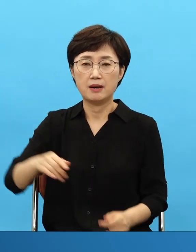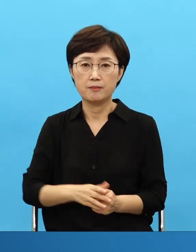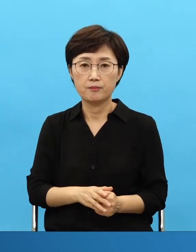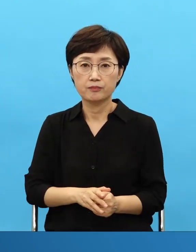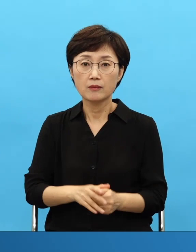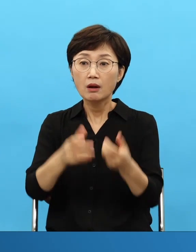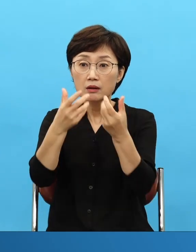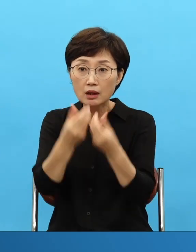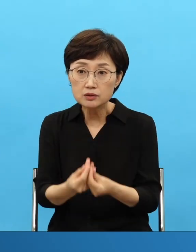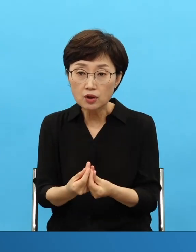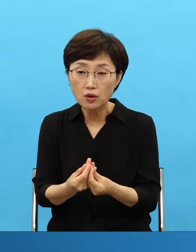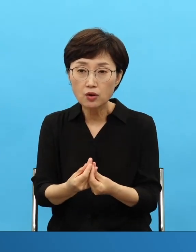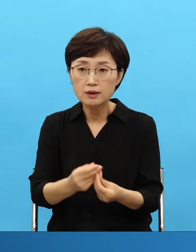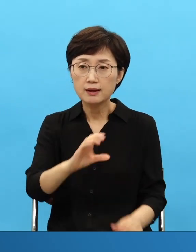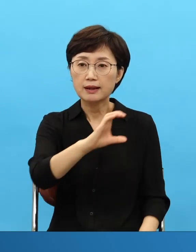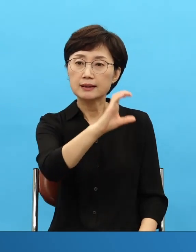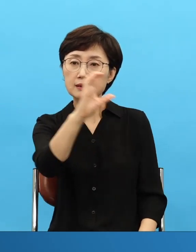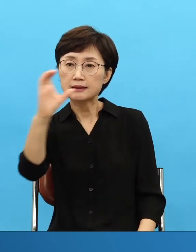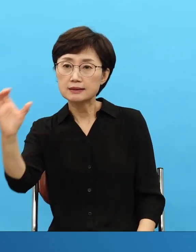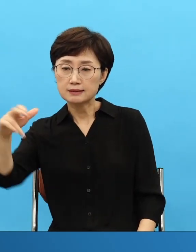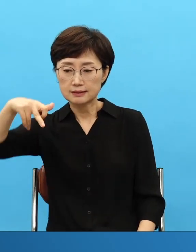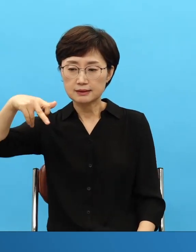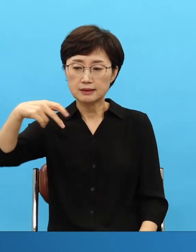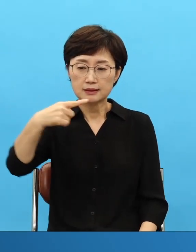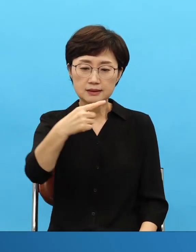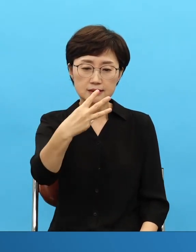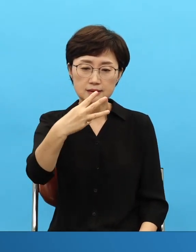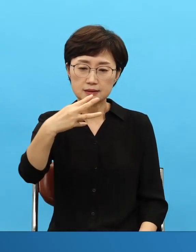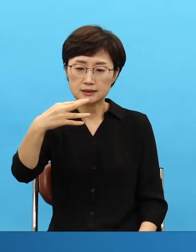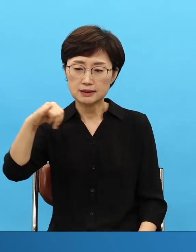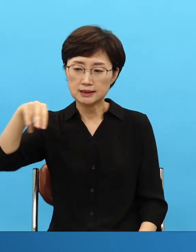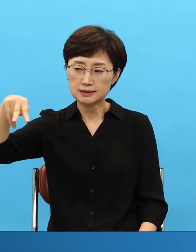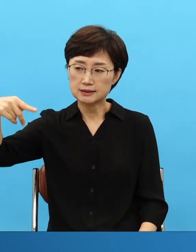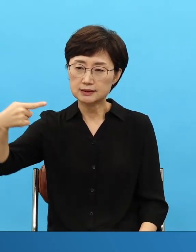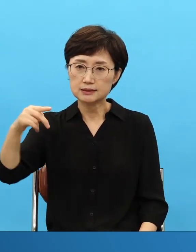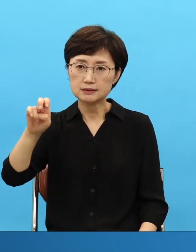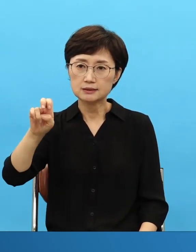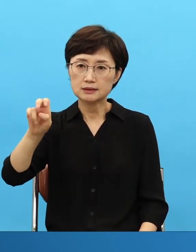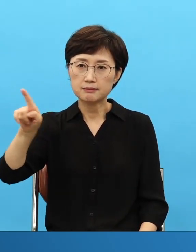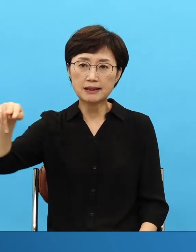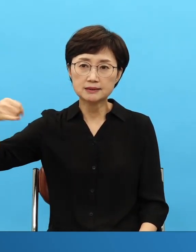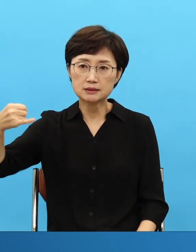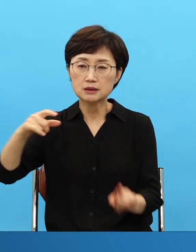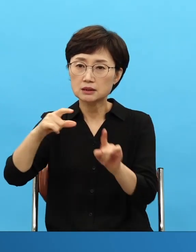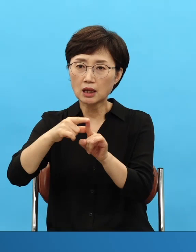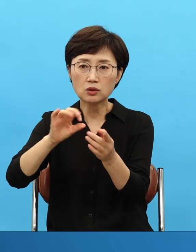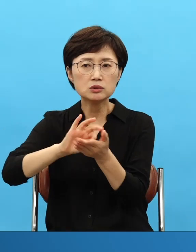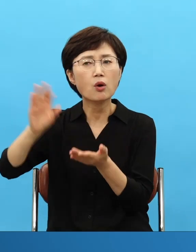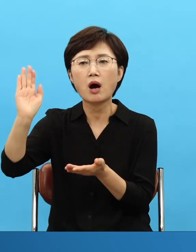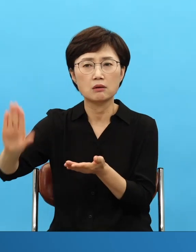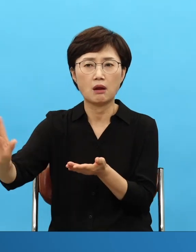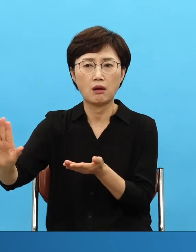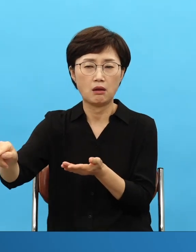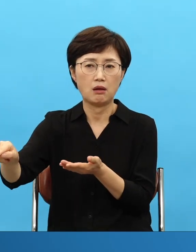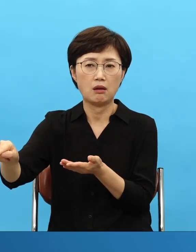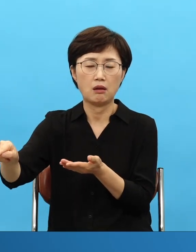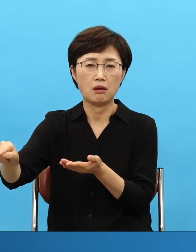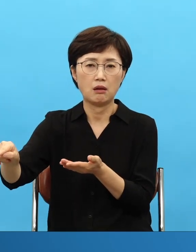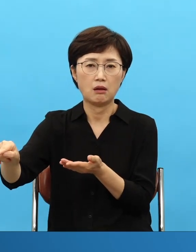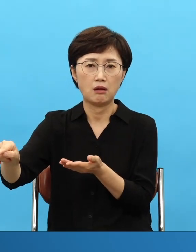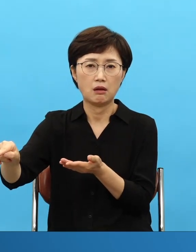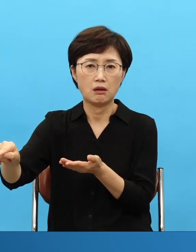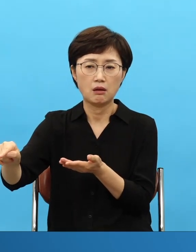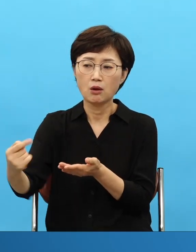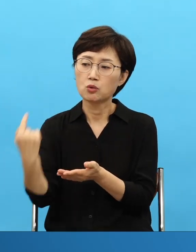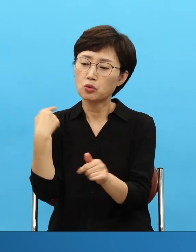크리스마스란 단어 쓰지 말아야 돼. It's come to a point where in America they're trying to persuade people not to use the word Christmas. 누가 시킨지도 몰라.